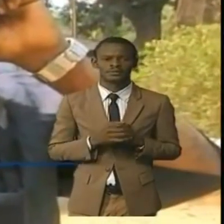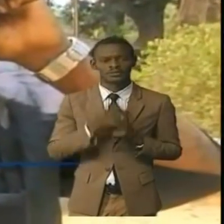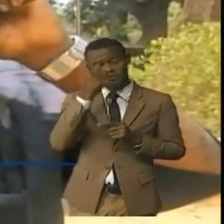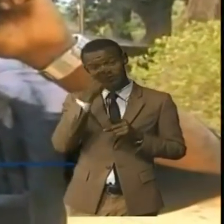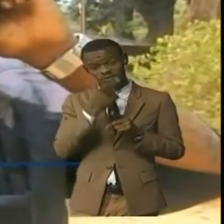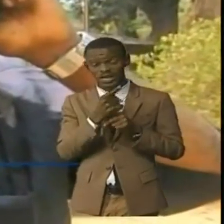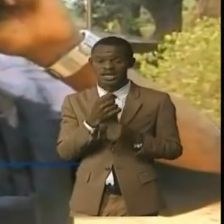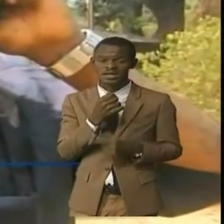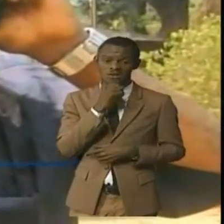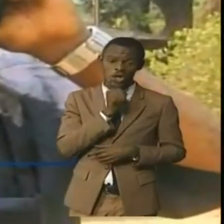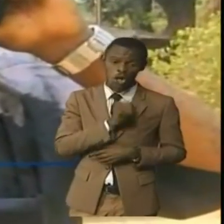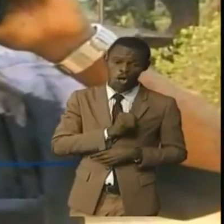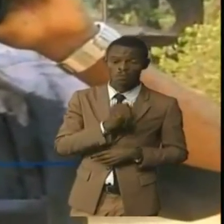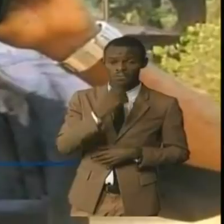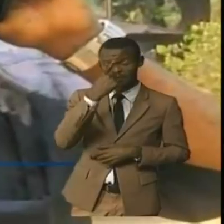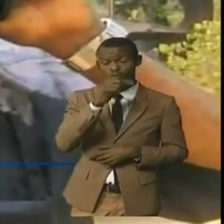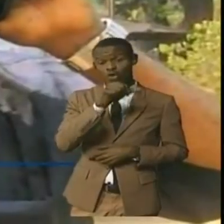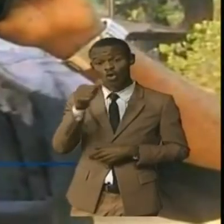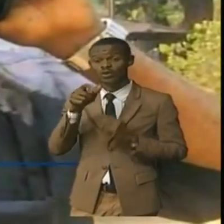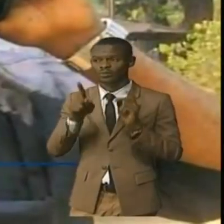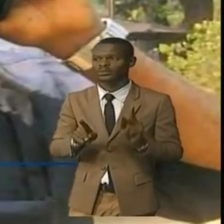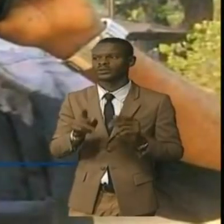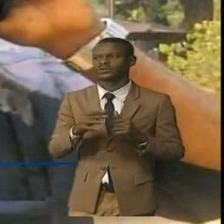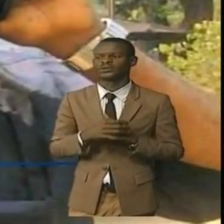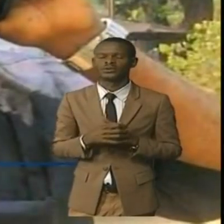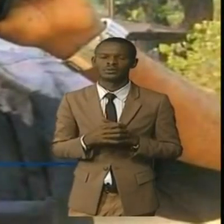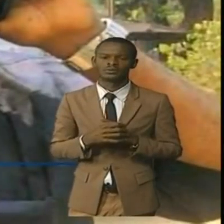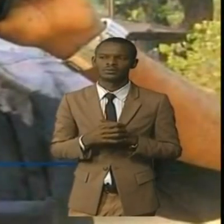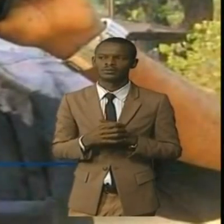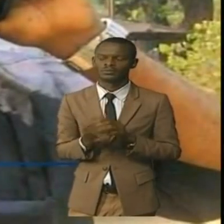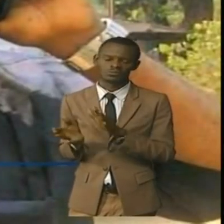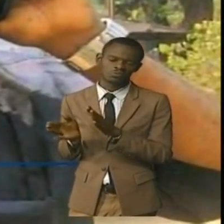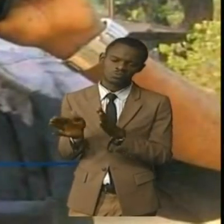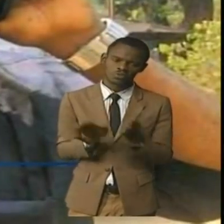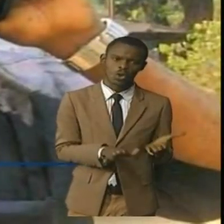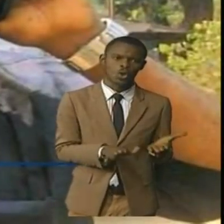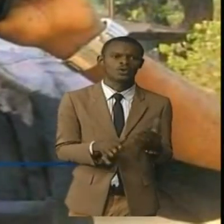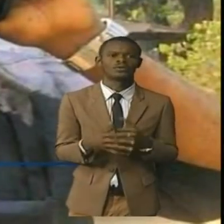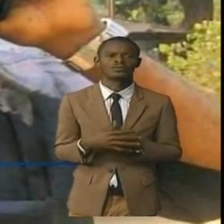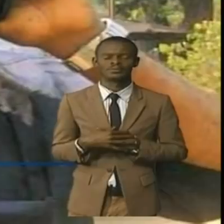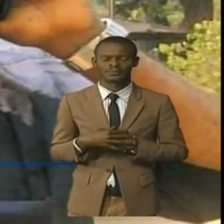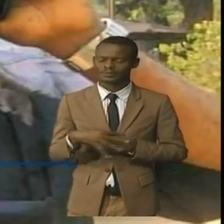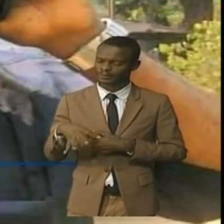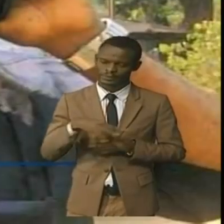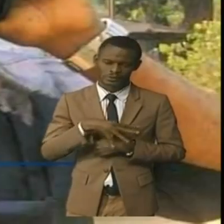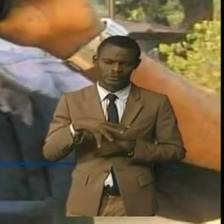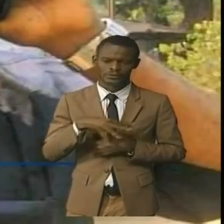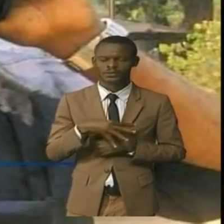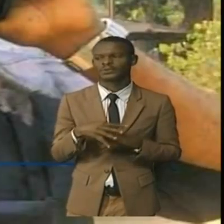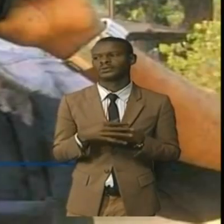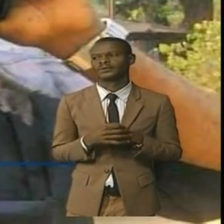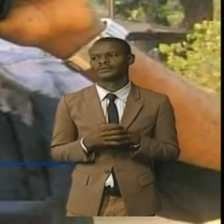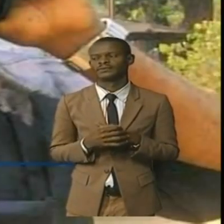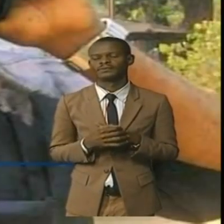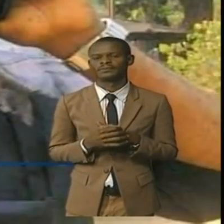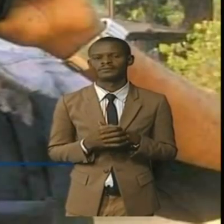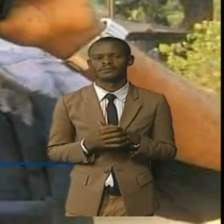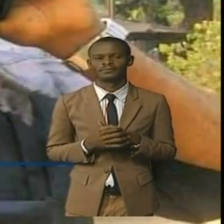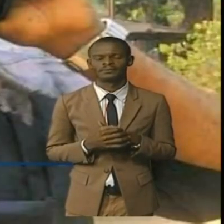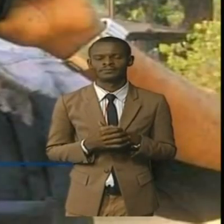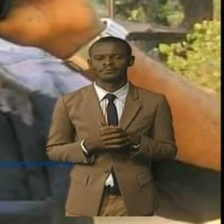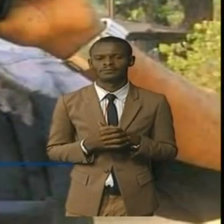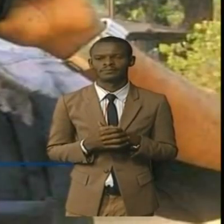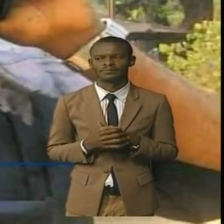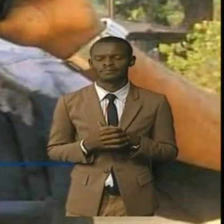et beau-frère, et que savions-nous encore pour ta grande famille biologique, tant du grand bon Doundou que de toute la République démocratique du